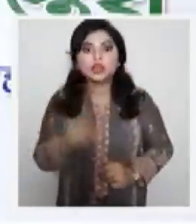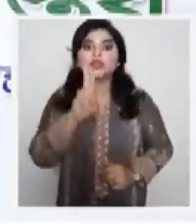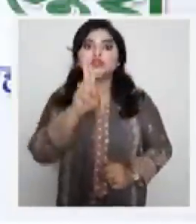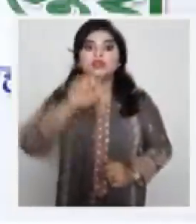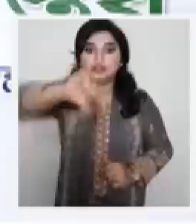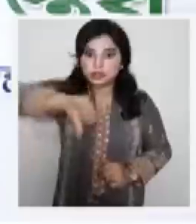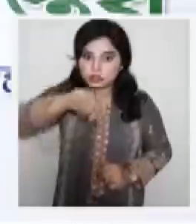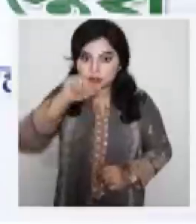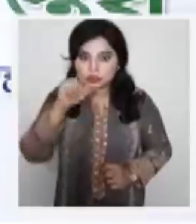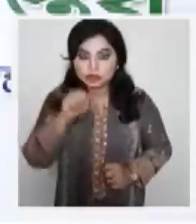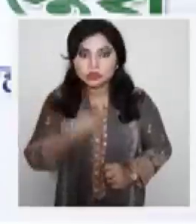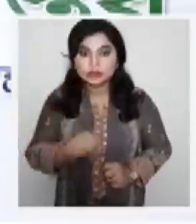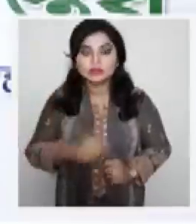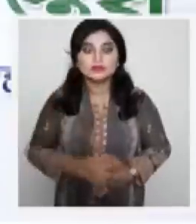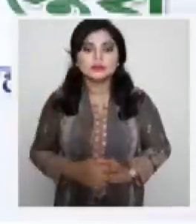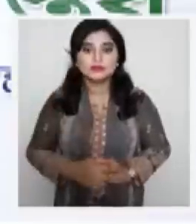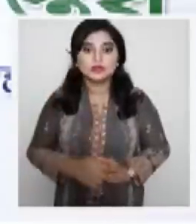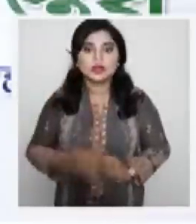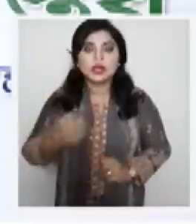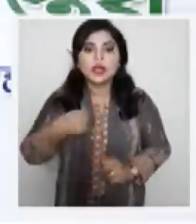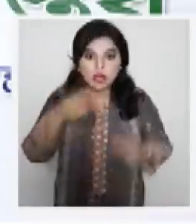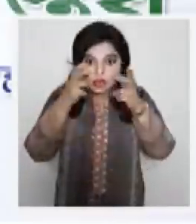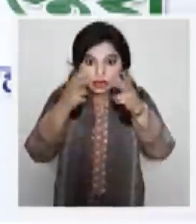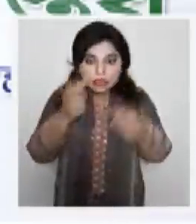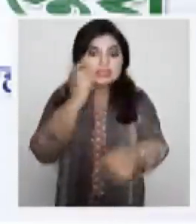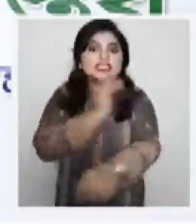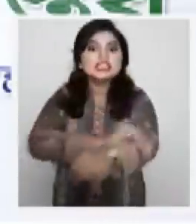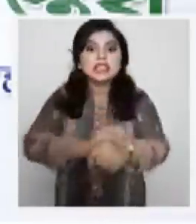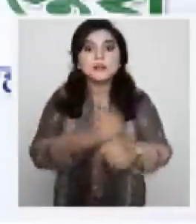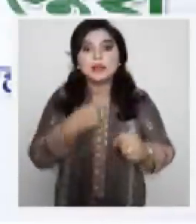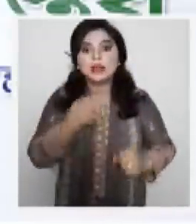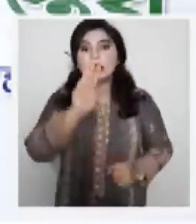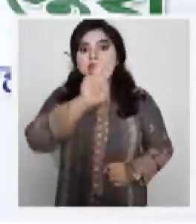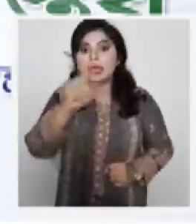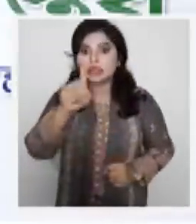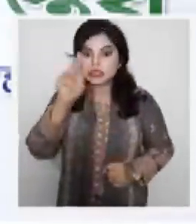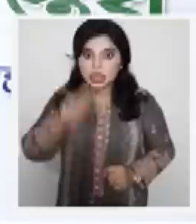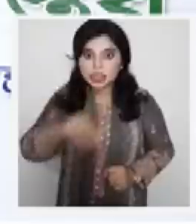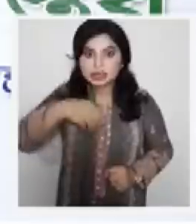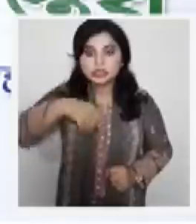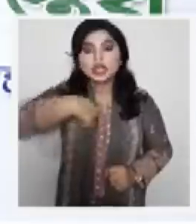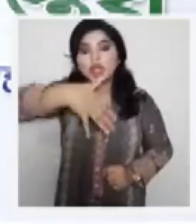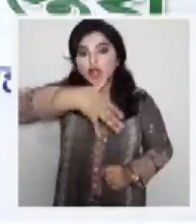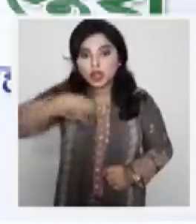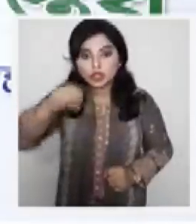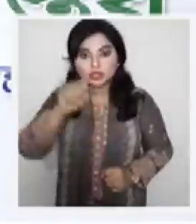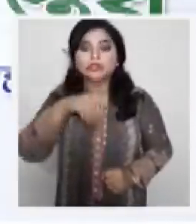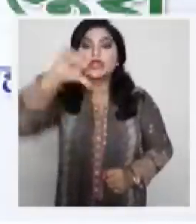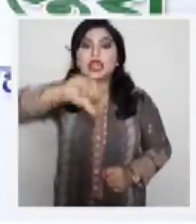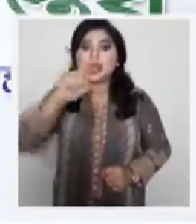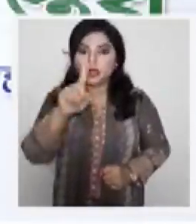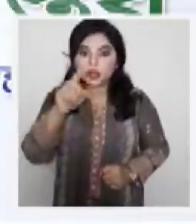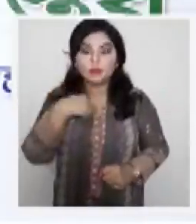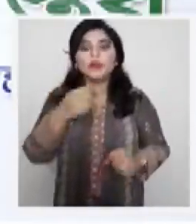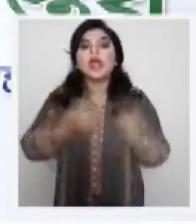প্রাতিষ্ঠানিক কোয়ারেন্টাইনের প্রতিষ্ঠান 629টি উপজেলা এবং জেলা পর্যায়ে এবং তাৎক্ষণিকভাবে কোয়ারেন্টাইন